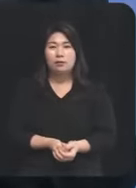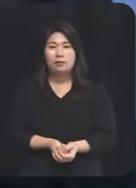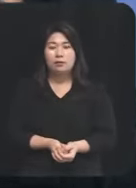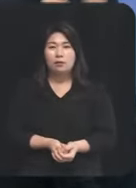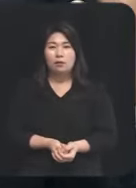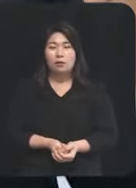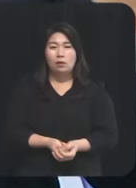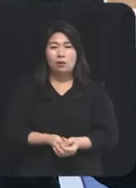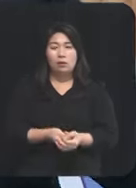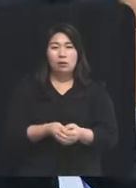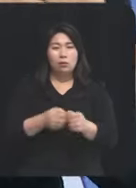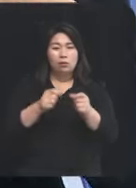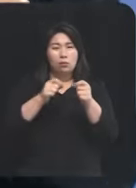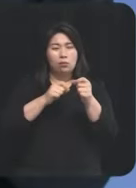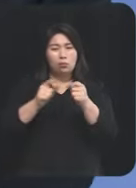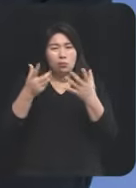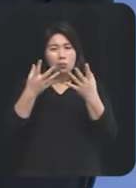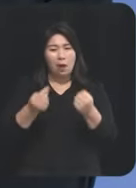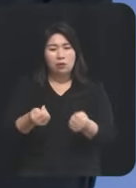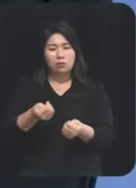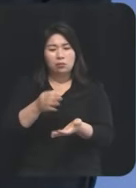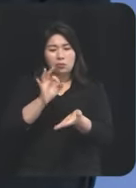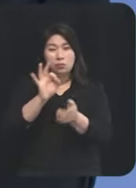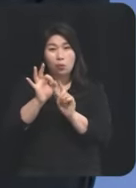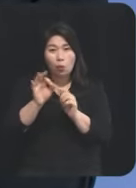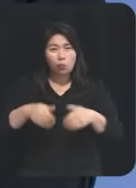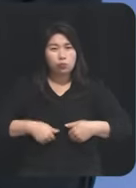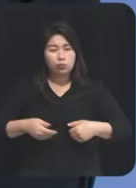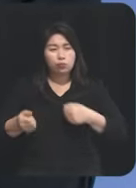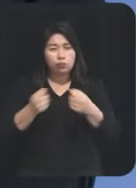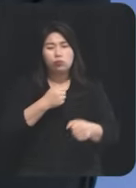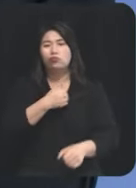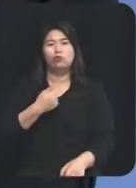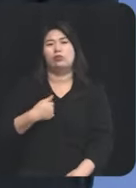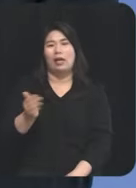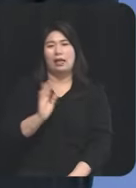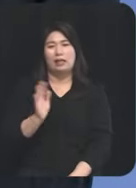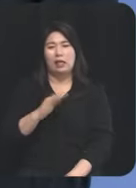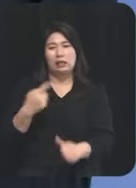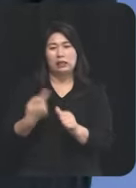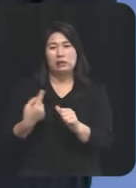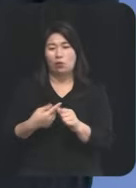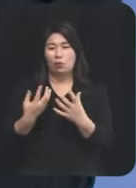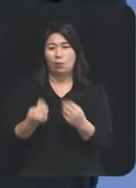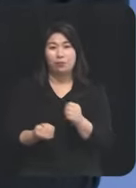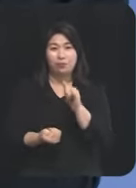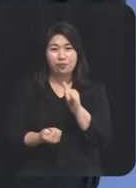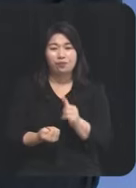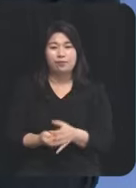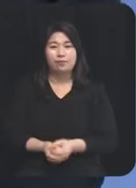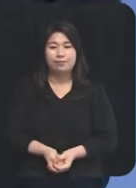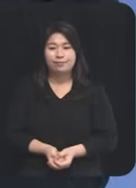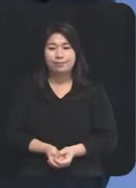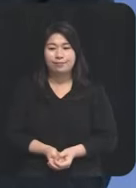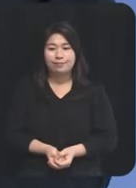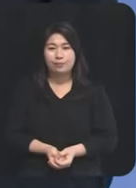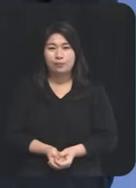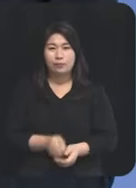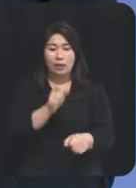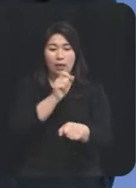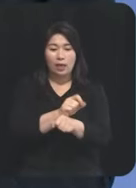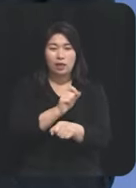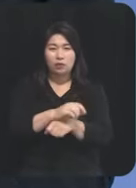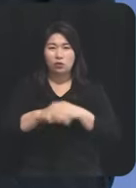되고 상당히 비용이 필요했음에도 불구하고 충분치 않았다 이런 지적들이 있는 것입니다. 그래서